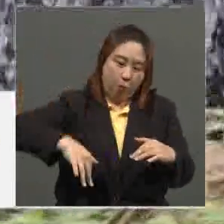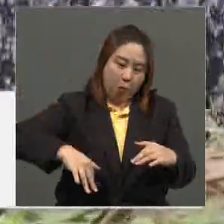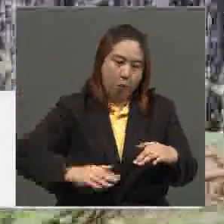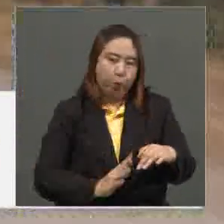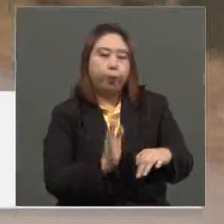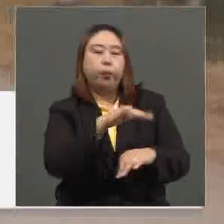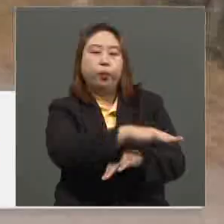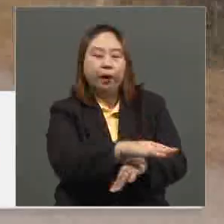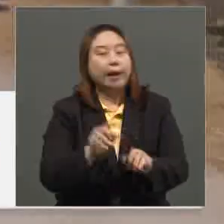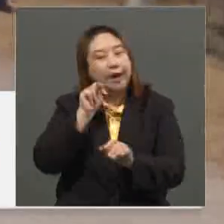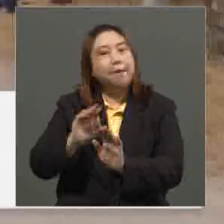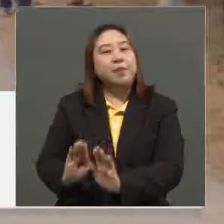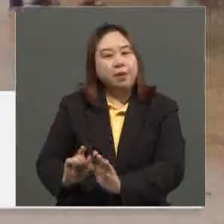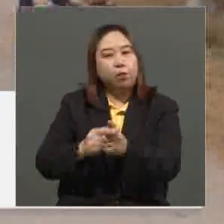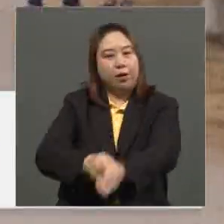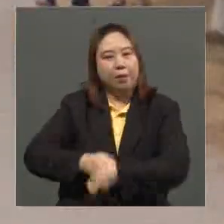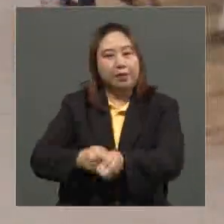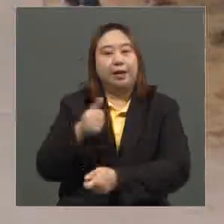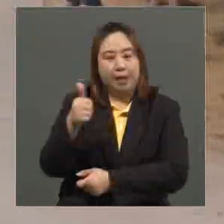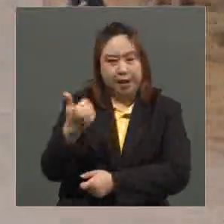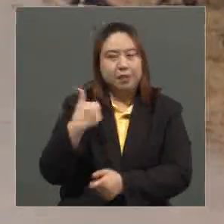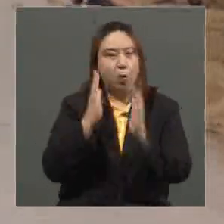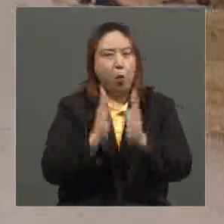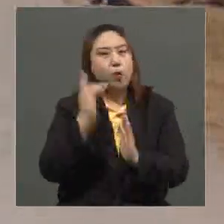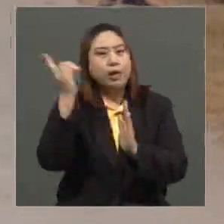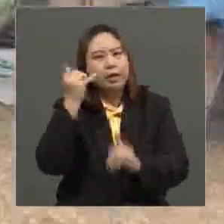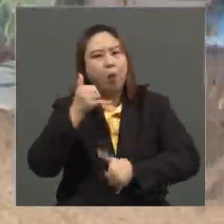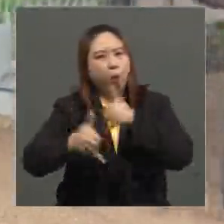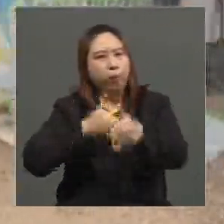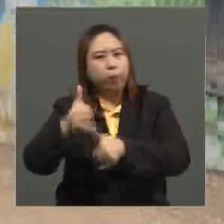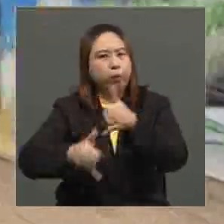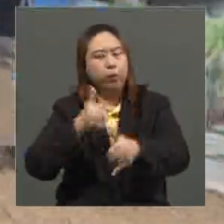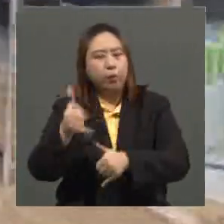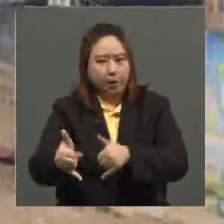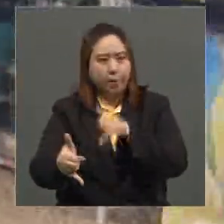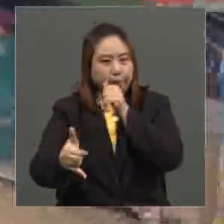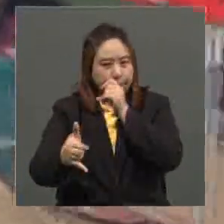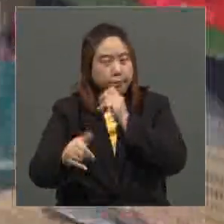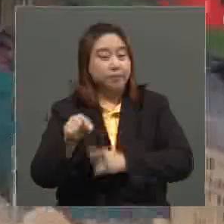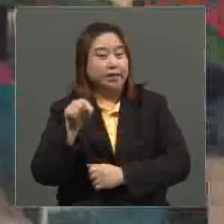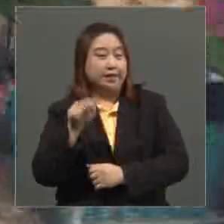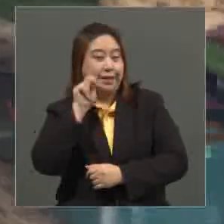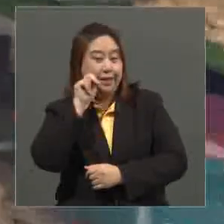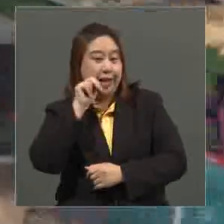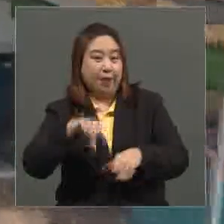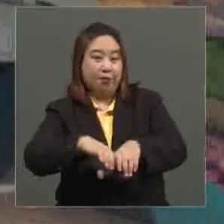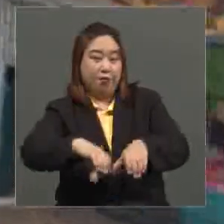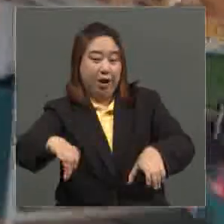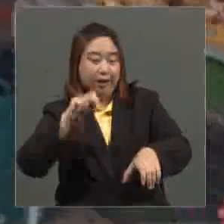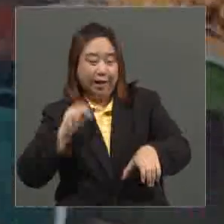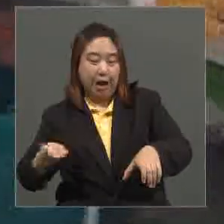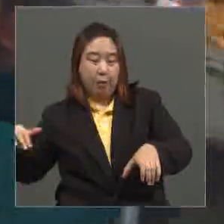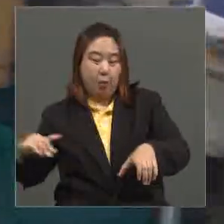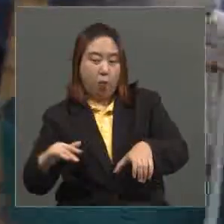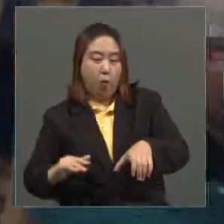เกษตรก็มีนักท่องเที่ยวเดินทางมาท่องเที่ยวอย่างไม่ขาดสายเลยนะคะสำหรับฝ่ายกั้นน้ำปางสวรรค์ในช่วงนี้เนี่ยเป็น